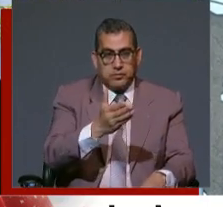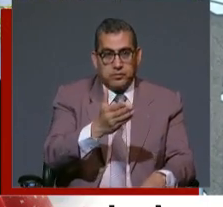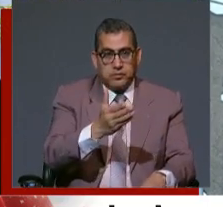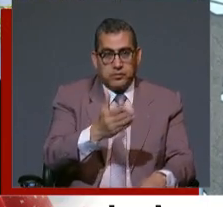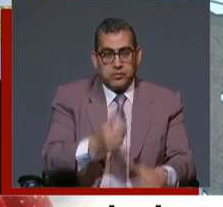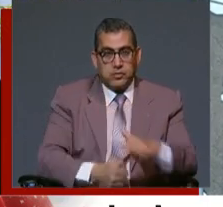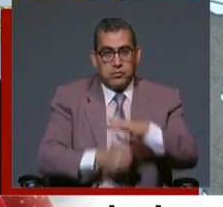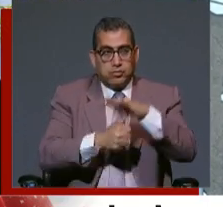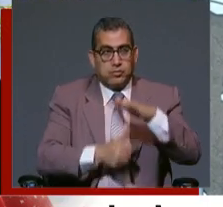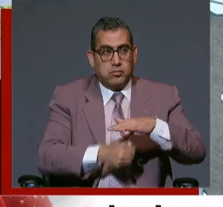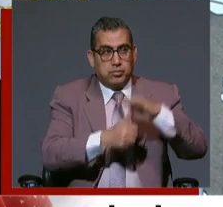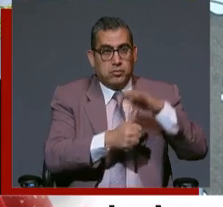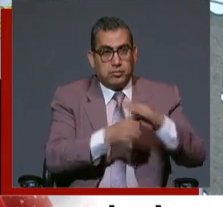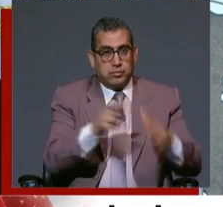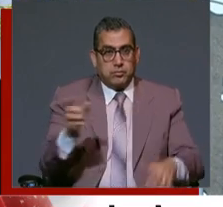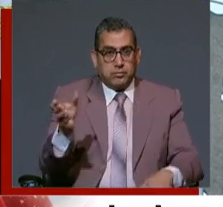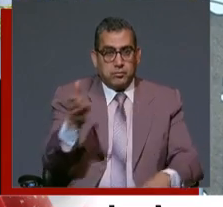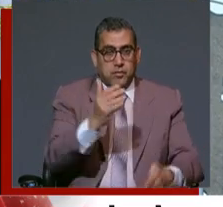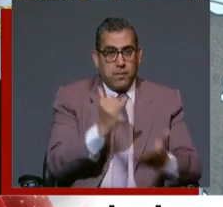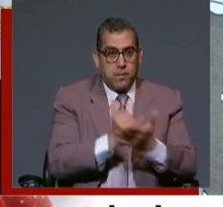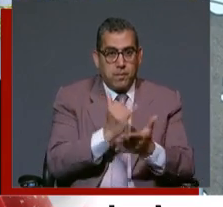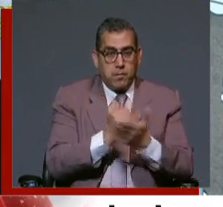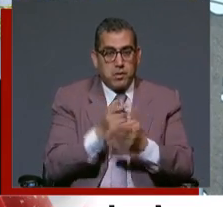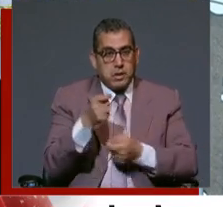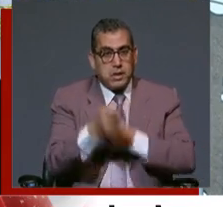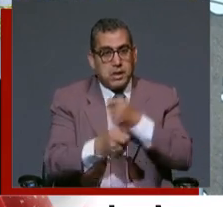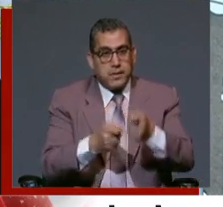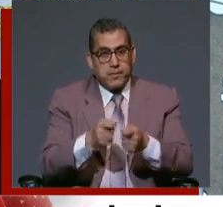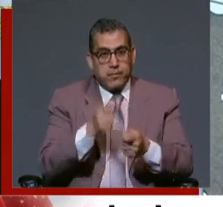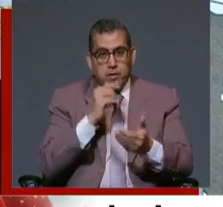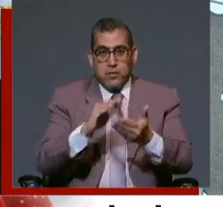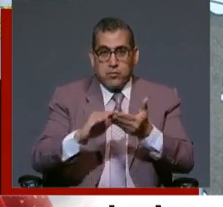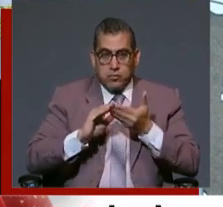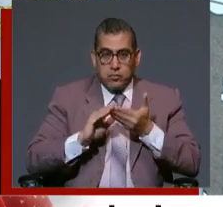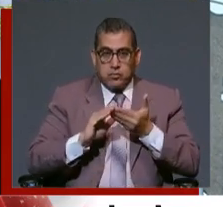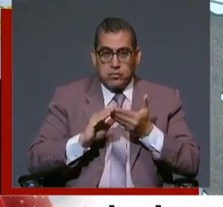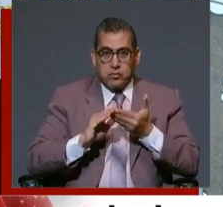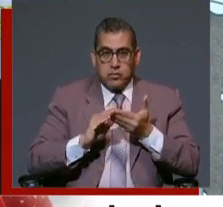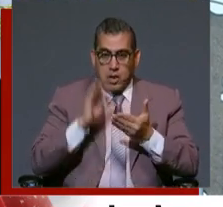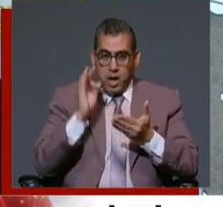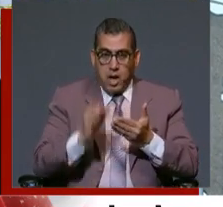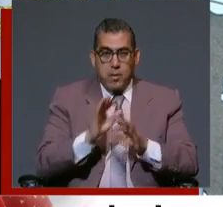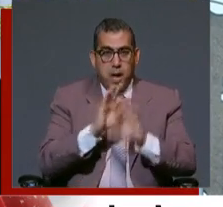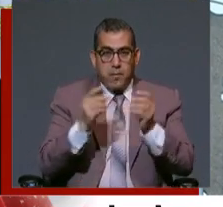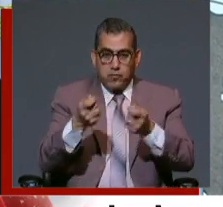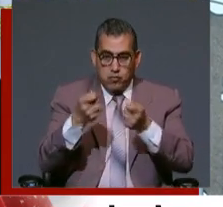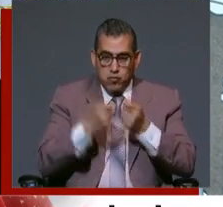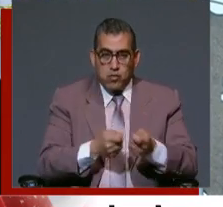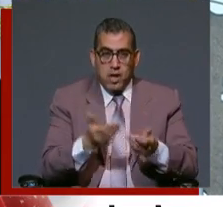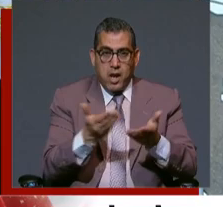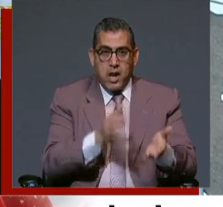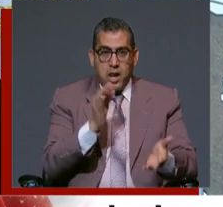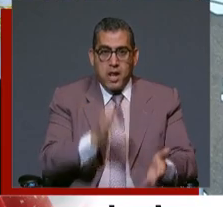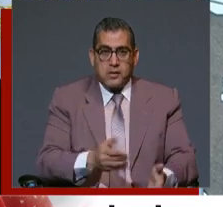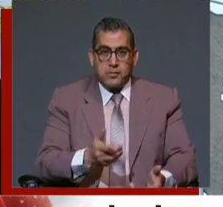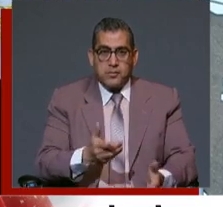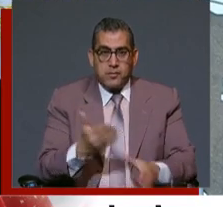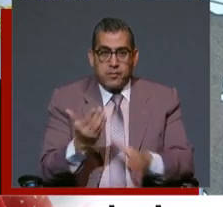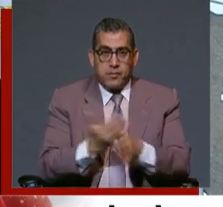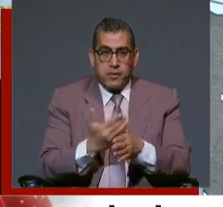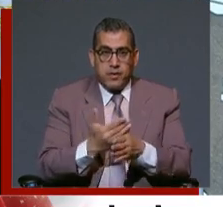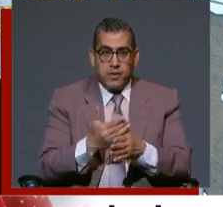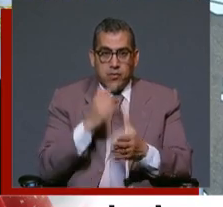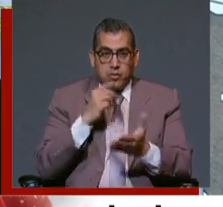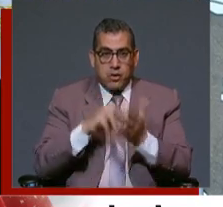كبار المسؤولين عن التمويل، اخدمونا بالأفعال، وفروا وعودكم ولا